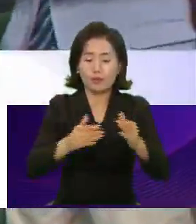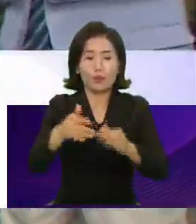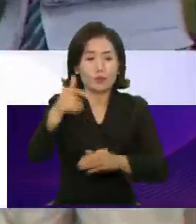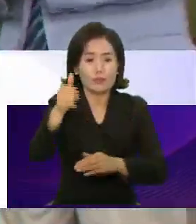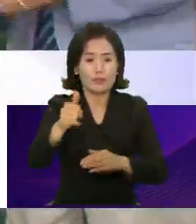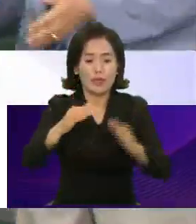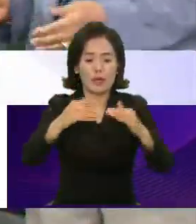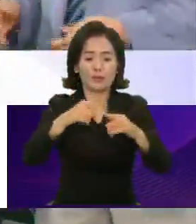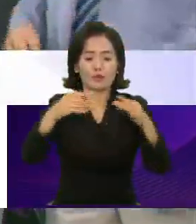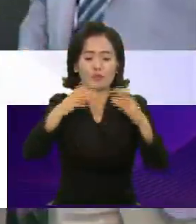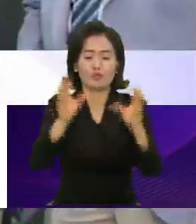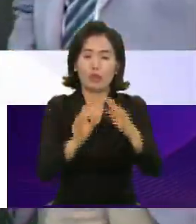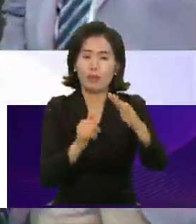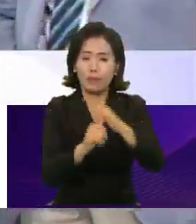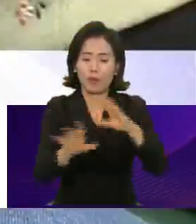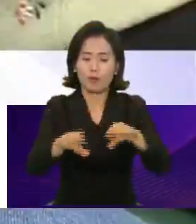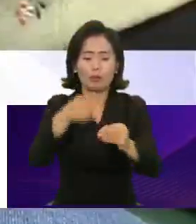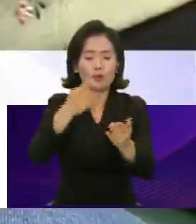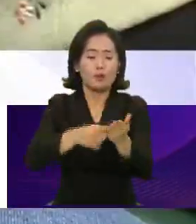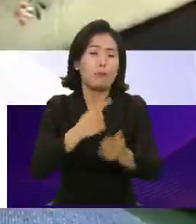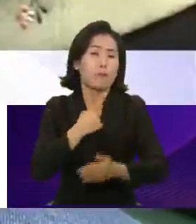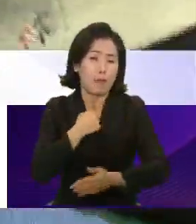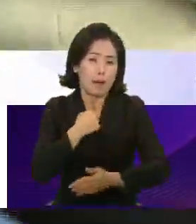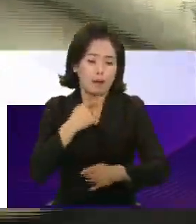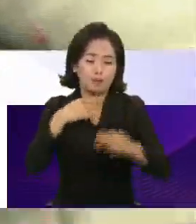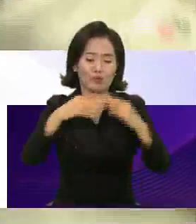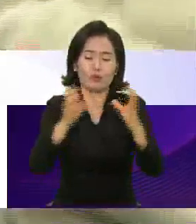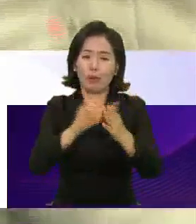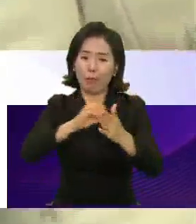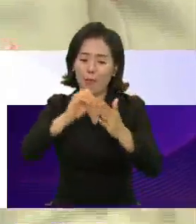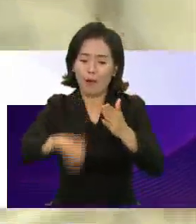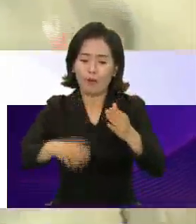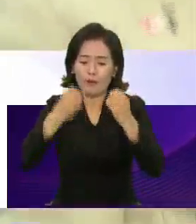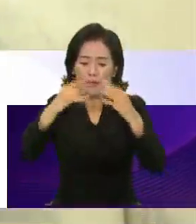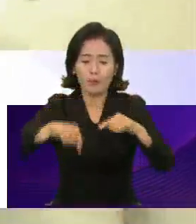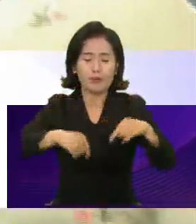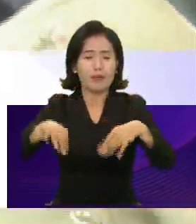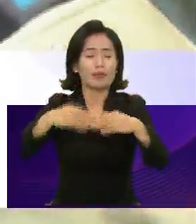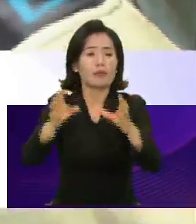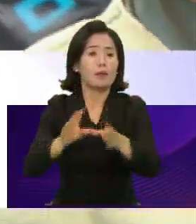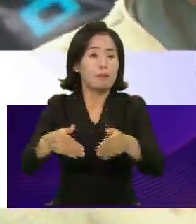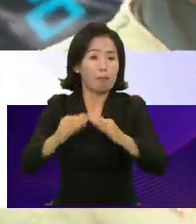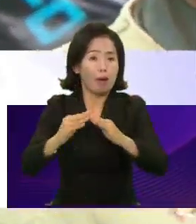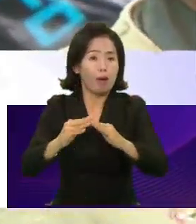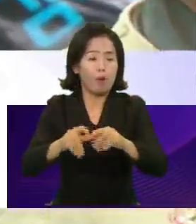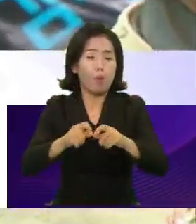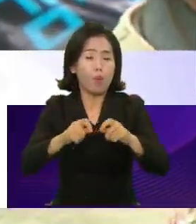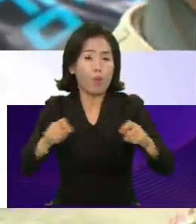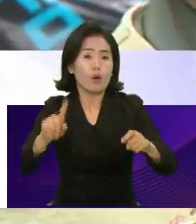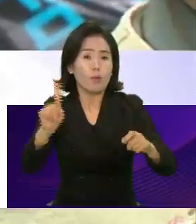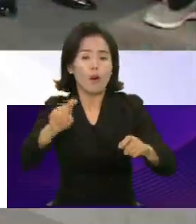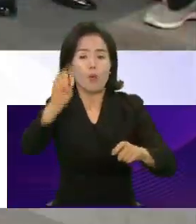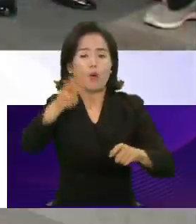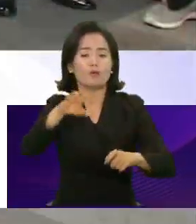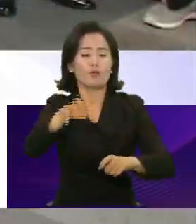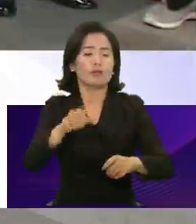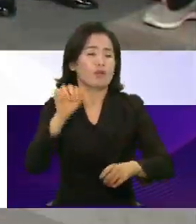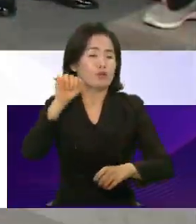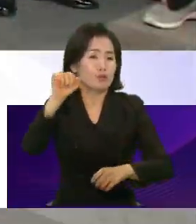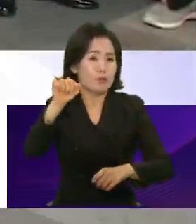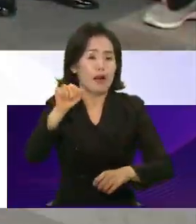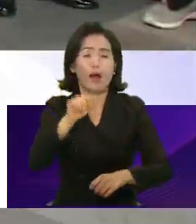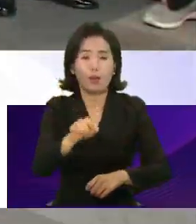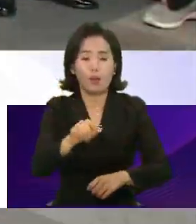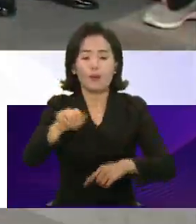민주당 당대표와 국무총리까지 지낸 이낙연 후보는 민주당을 탈당해 신당을 창당하고 오랜 민주당 텃밭인 광주에서 출마를